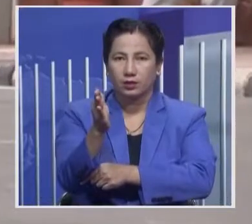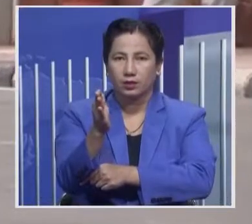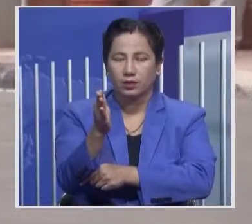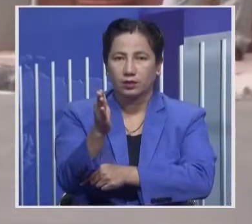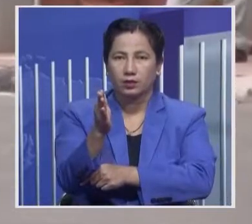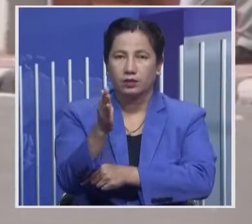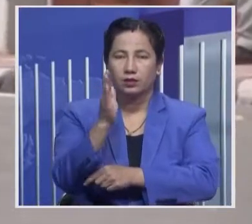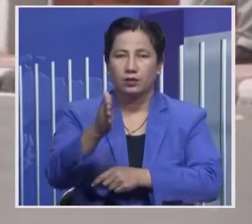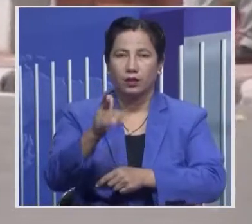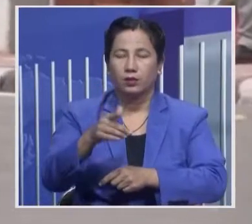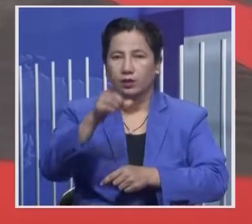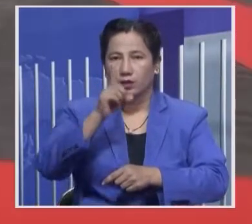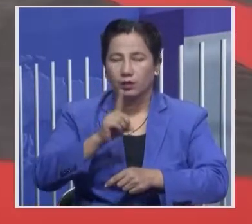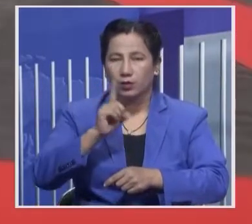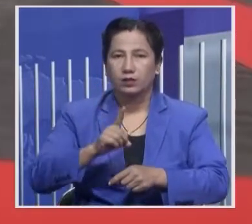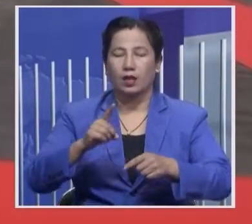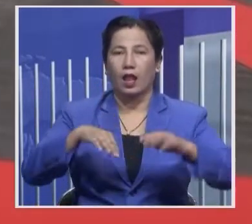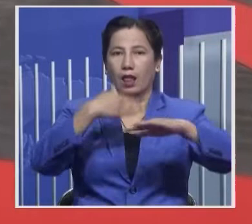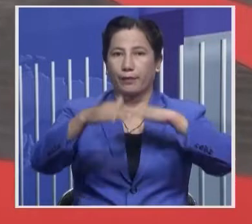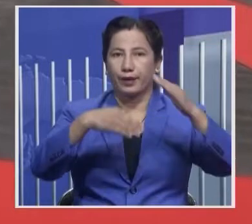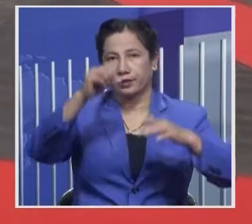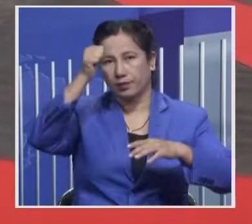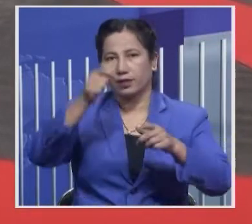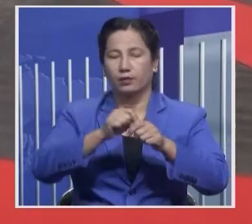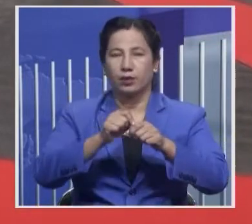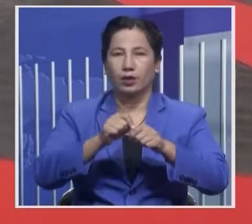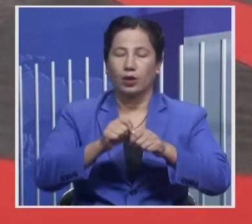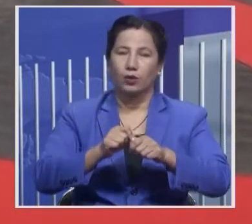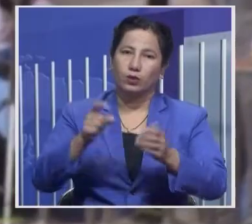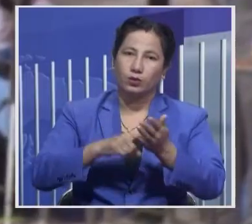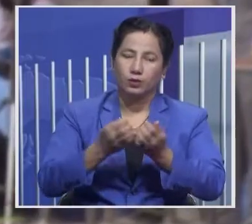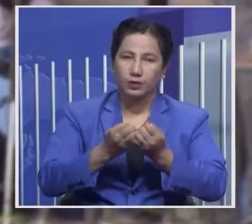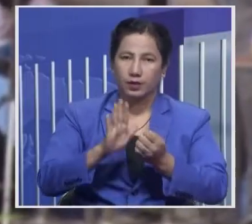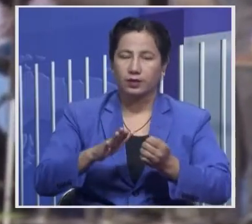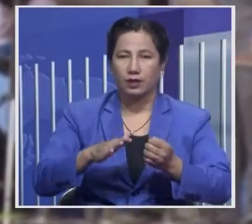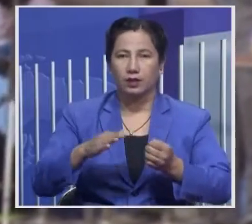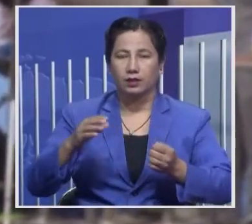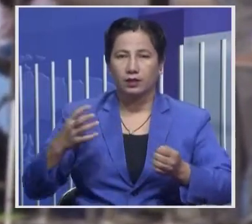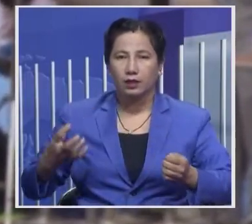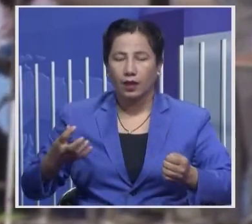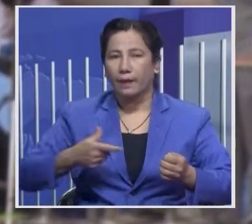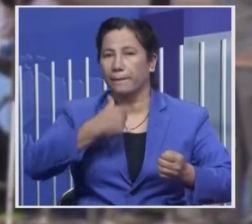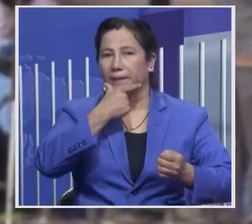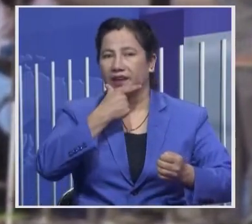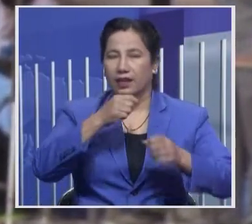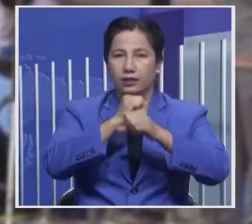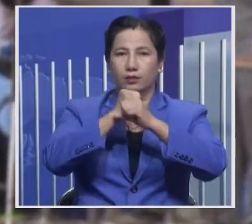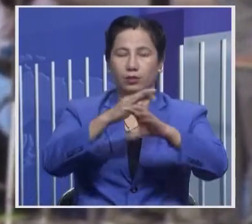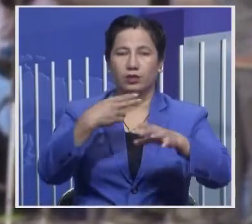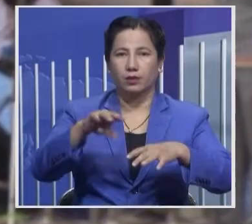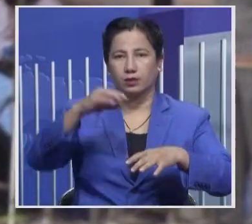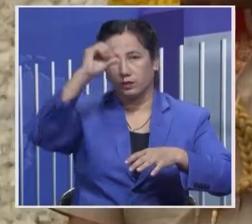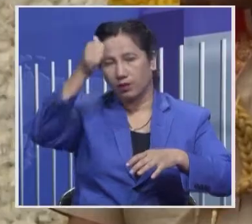प्रधानमन्त्री नरेन्द्र मोदीले अबका वर्षलाई विकसित भारत बनाउन लागि पर्ने बताउनु भएको छ। बेलायती उपनिवेशबाट मुक्त भएपछि